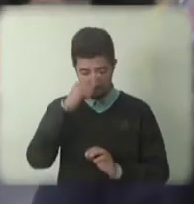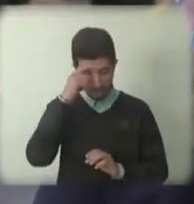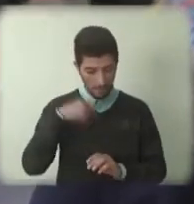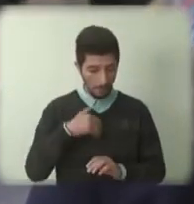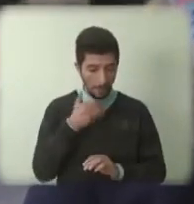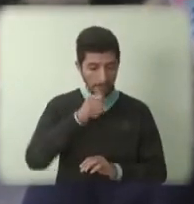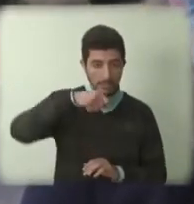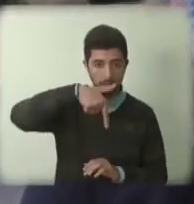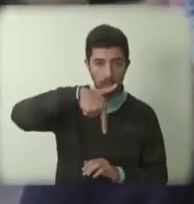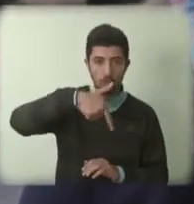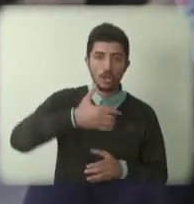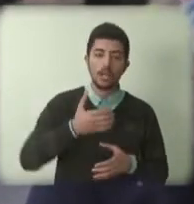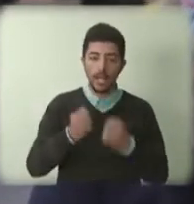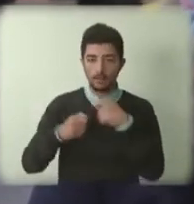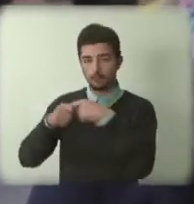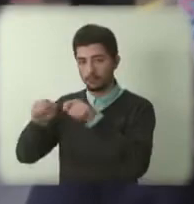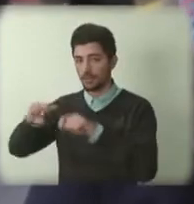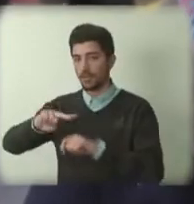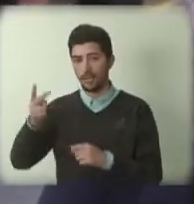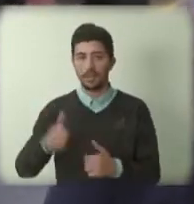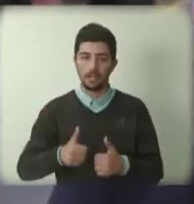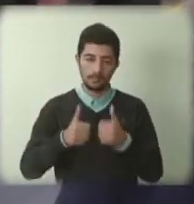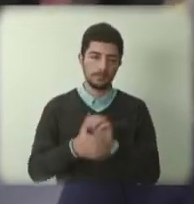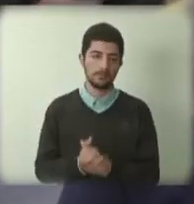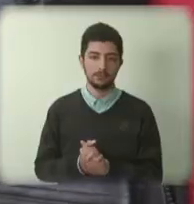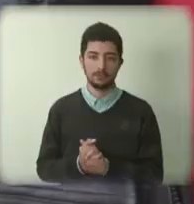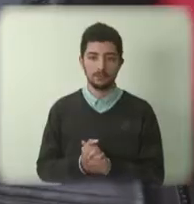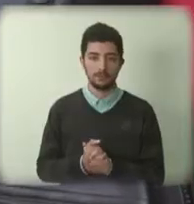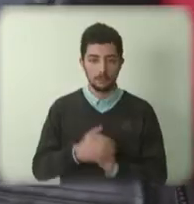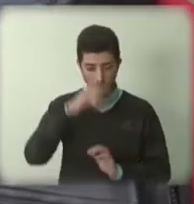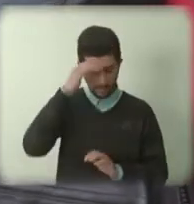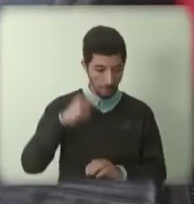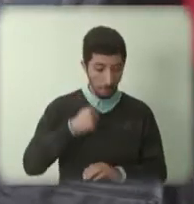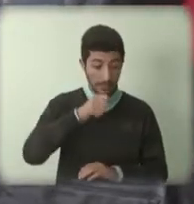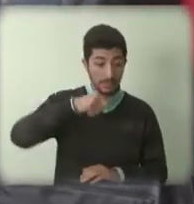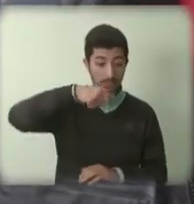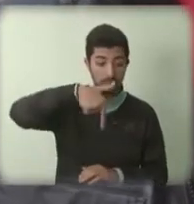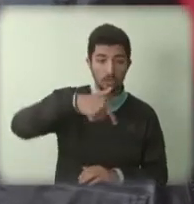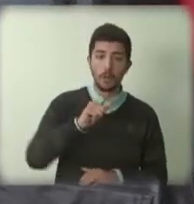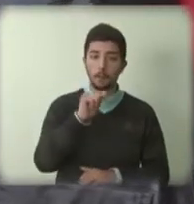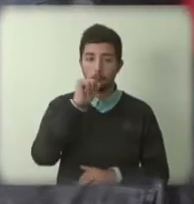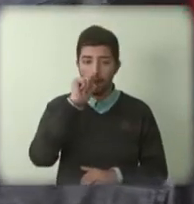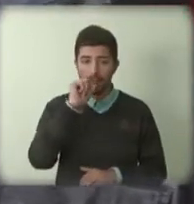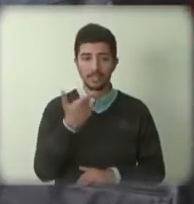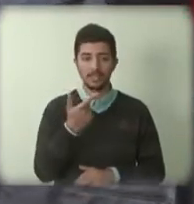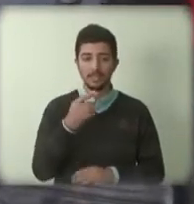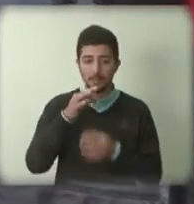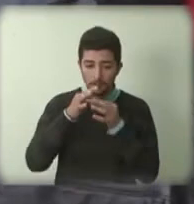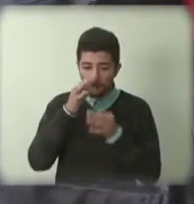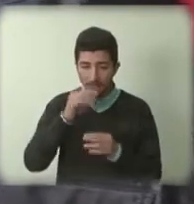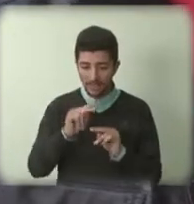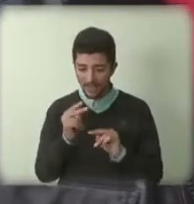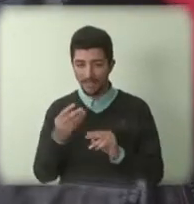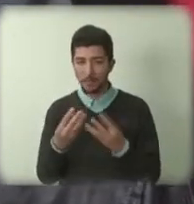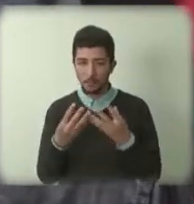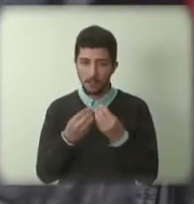بحس انه بعد 6 اشهر او 7 اشهر بيكون سن مناسب انه يبلش ياخذ غذاء. ممكن ياكل بعد اللي هي 6 اشهر، ممكن طعميه اللي هي سوائل صغيره مثلا زي